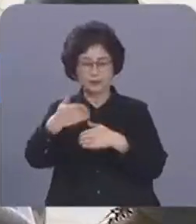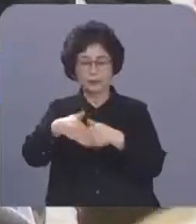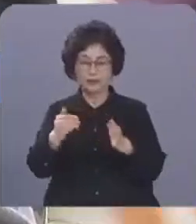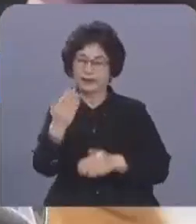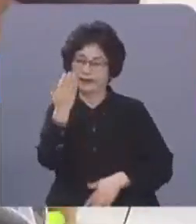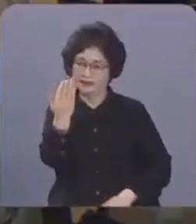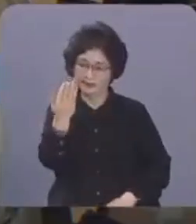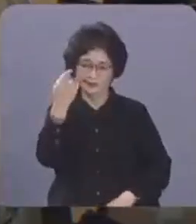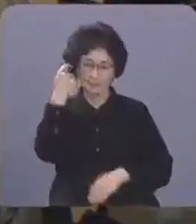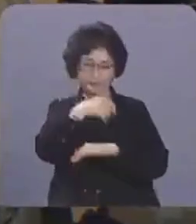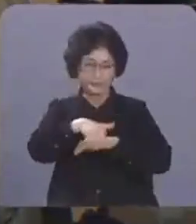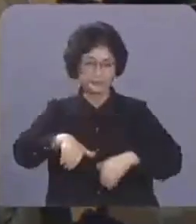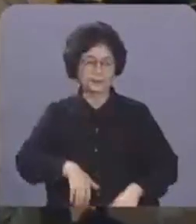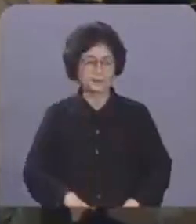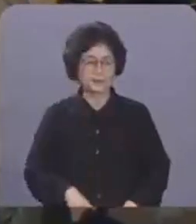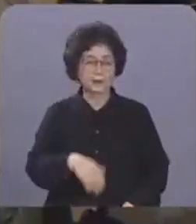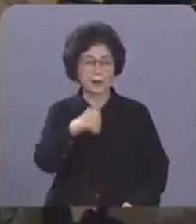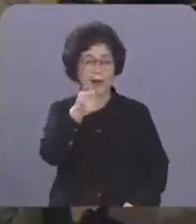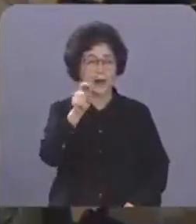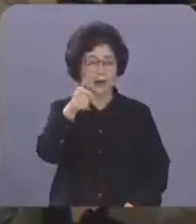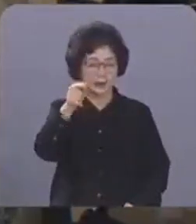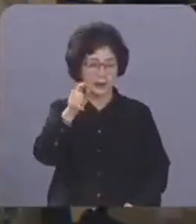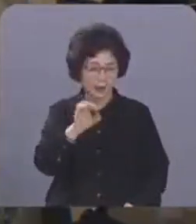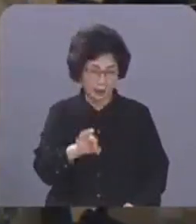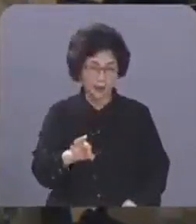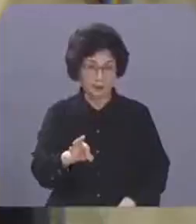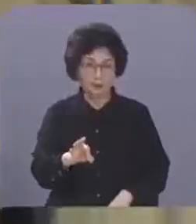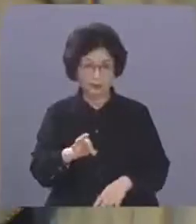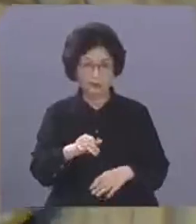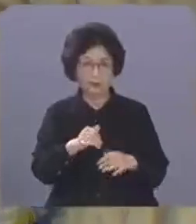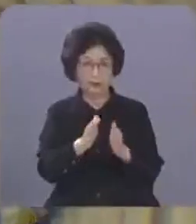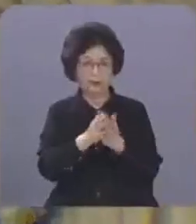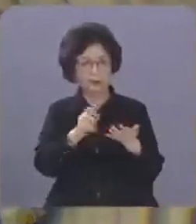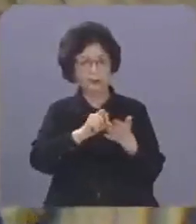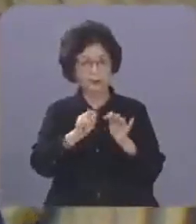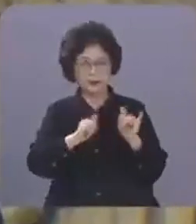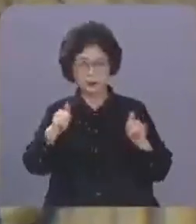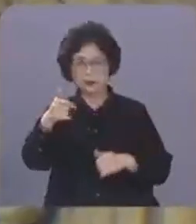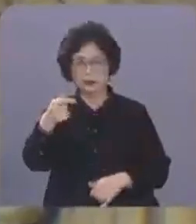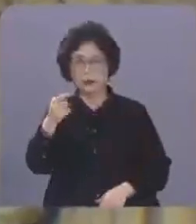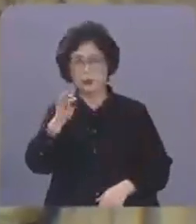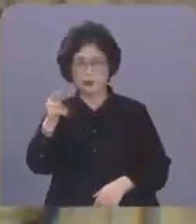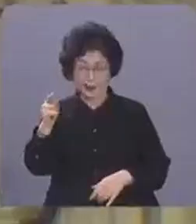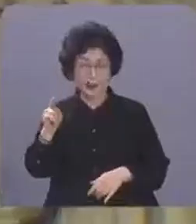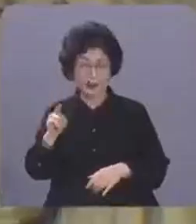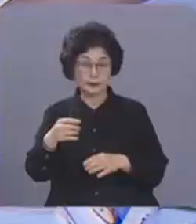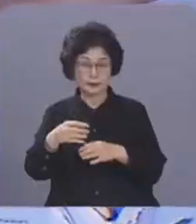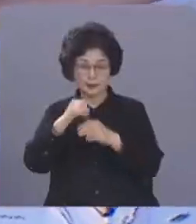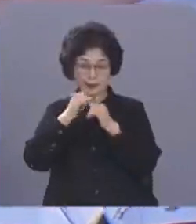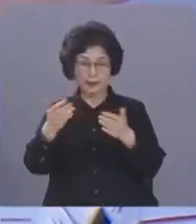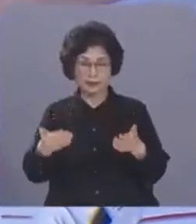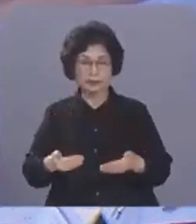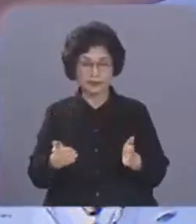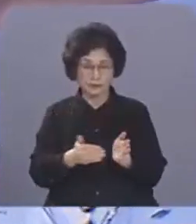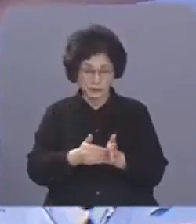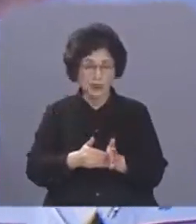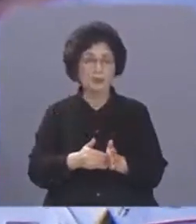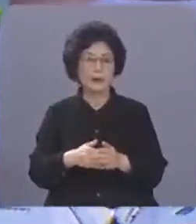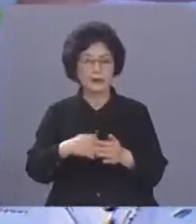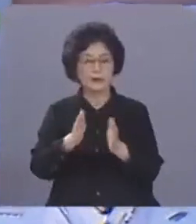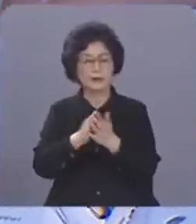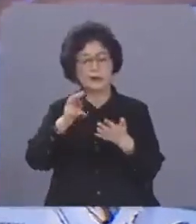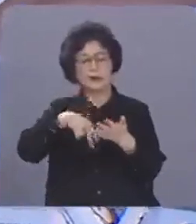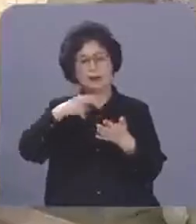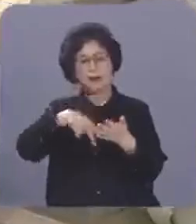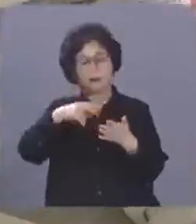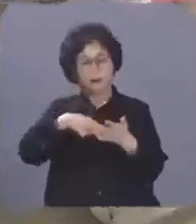걸어놓을 거예요. 한강 작가의 노벨상 수상으로 독서 문화가 확산하는 분위기에 힘입어 아이들이 휴대전화가